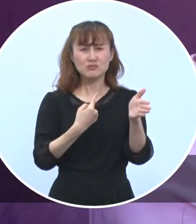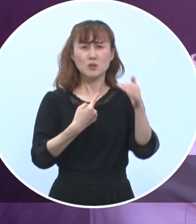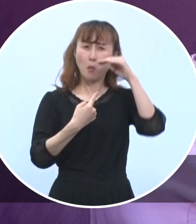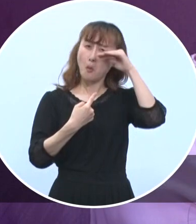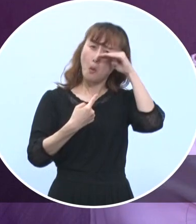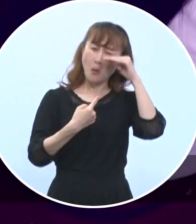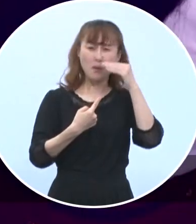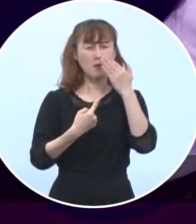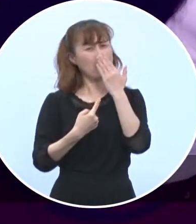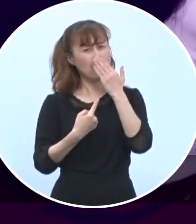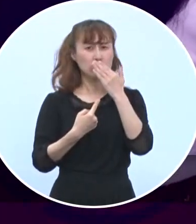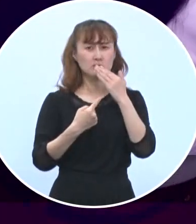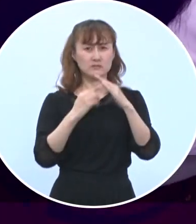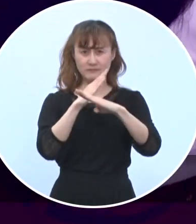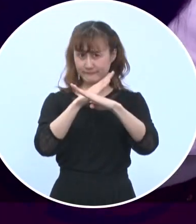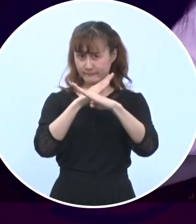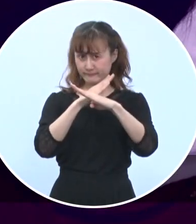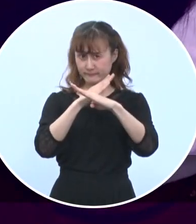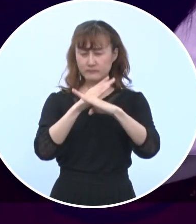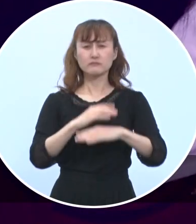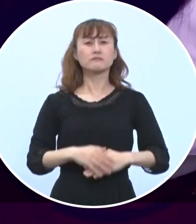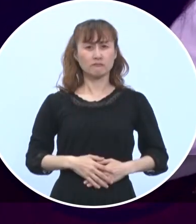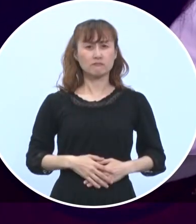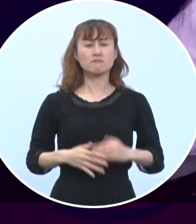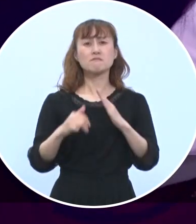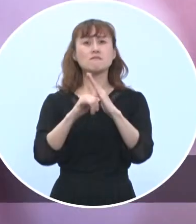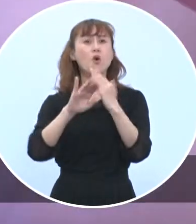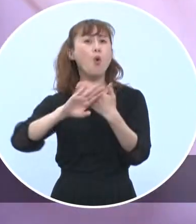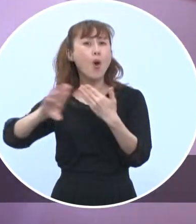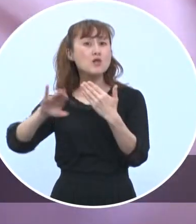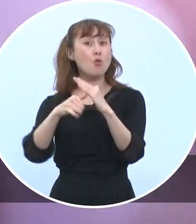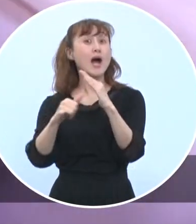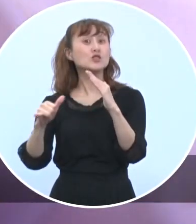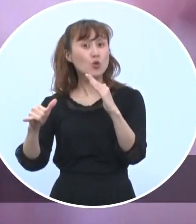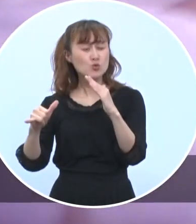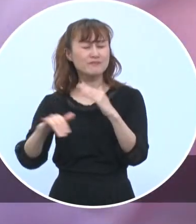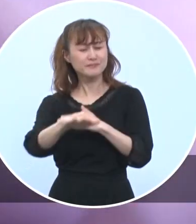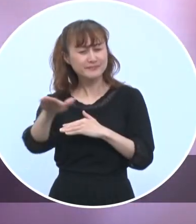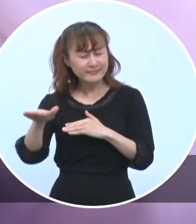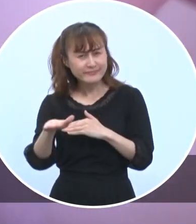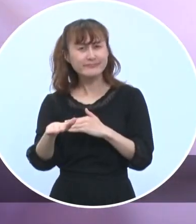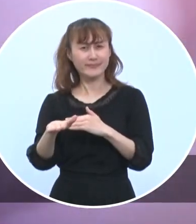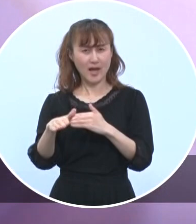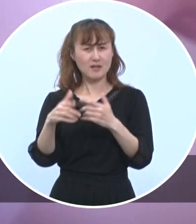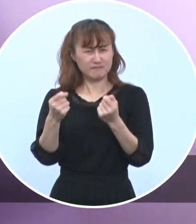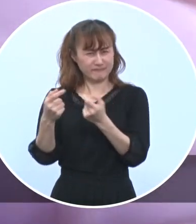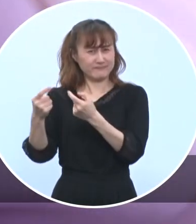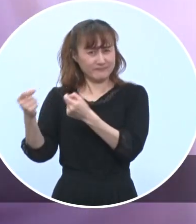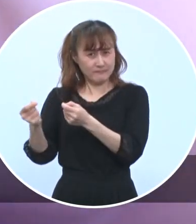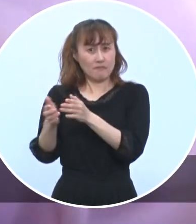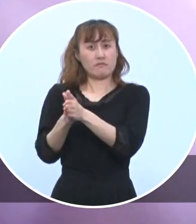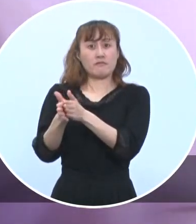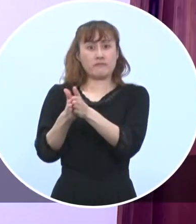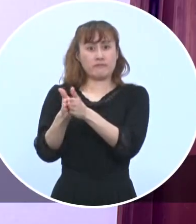ょう。そして家族はこまめに石鹸を用いて手洗いを行ってください